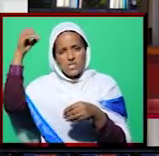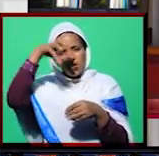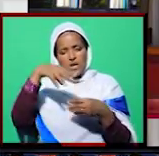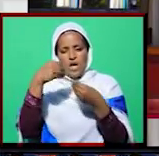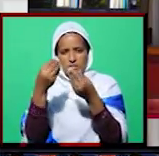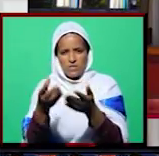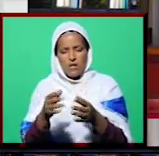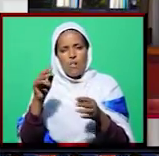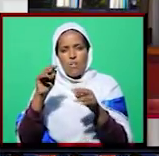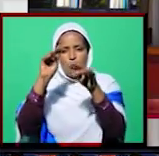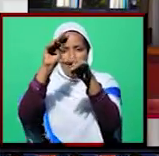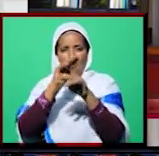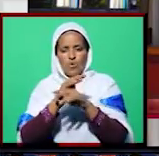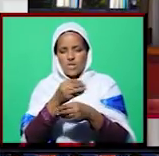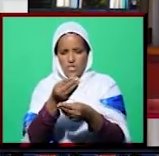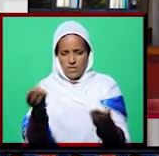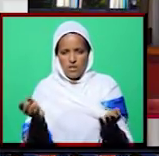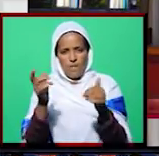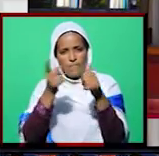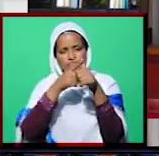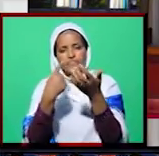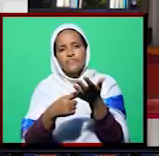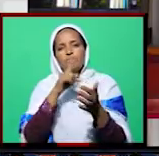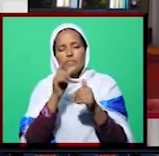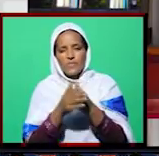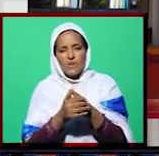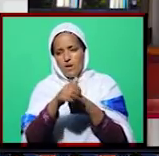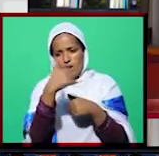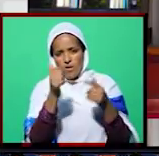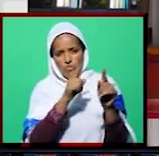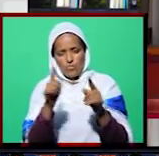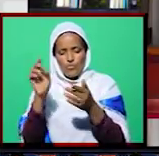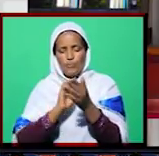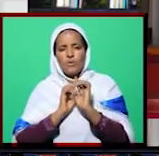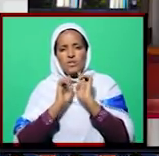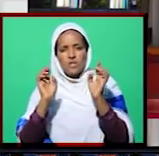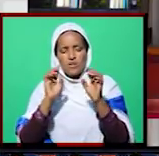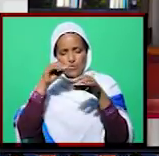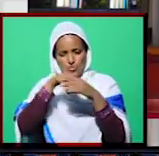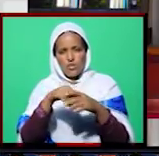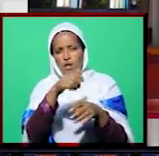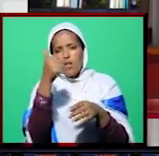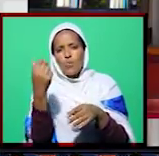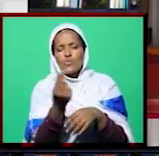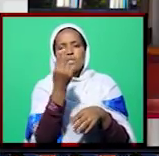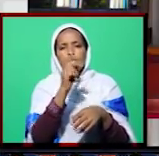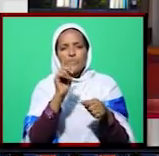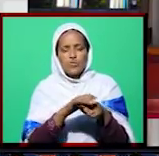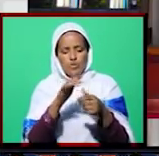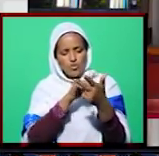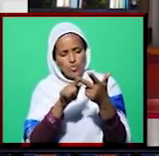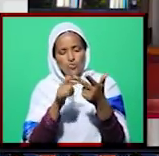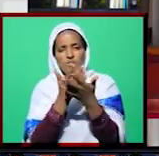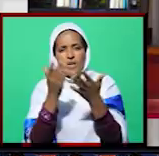ያድላል። ጸጋ ያሰጣል። ሞገስ ያሰጣል። የመጀመሪያው ይሄ ነው። ሌላው በቅዳሴ ውስጥ ሌላው ጥቅም